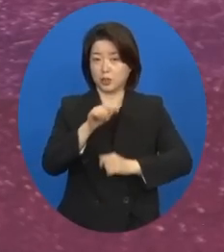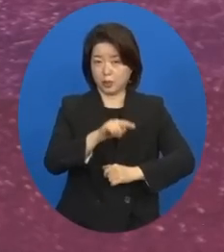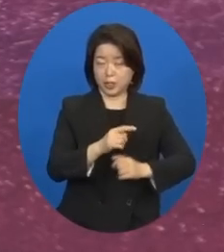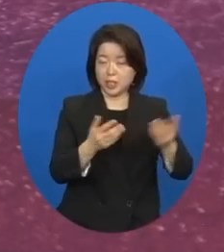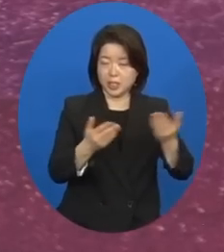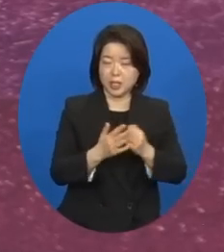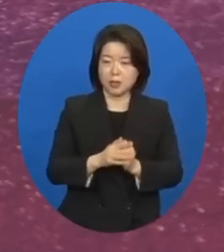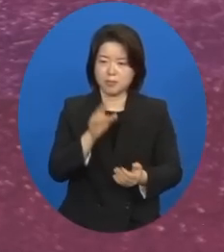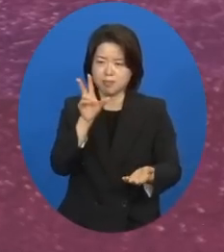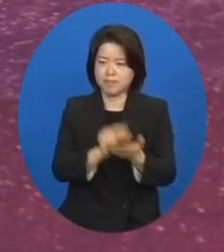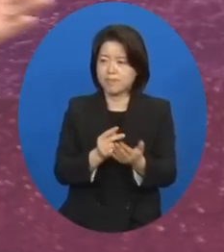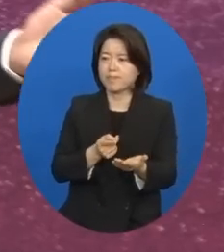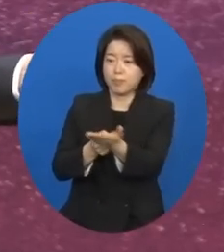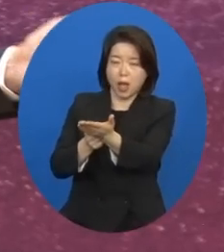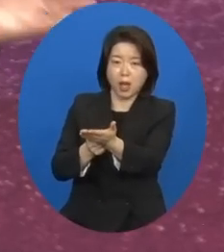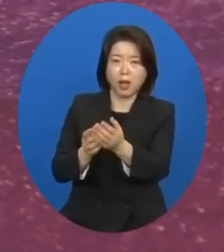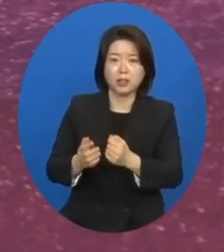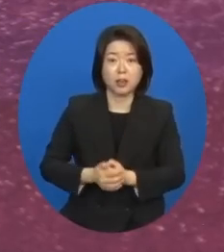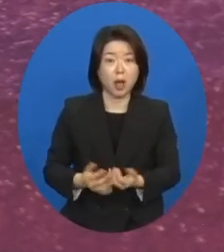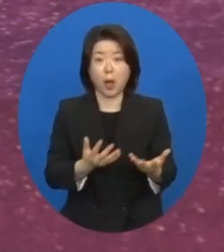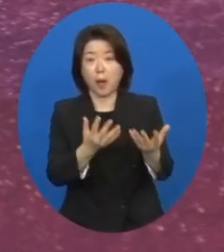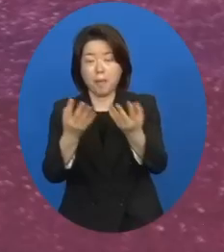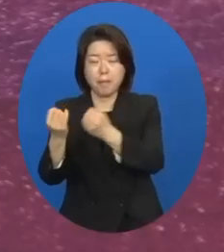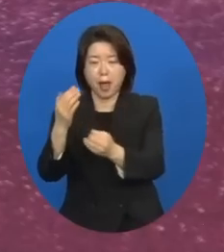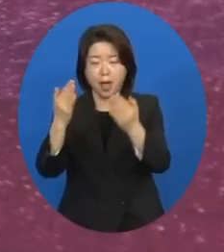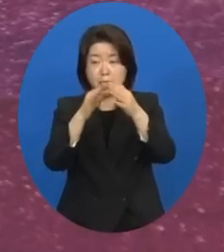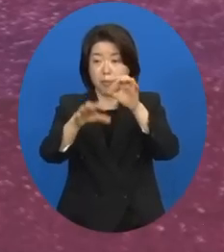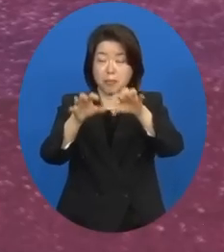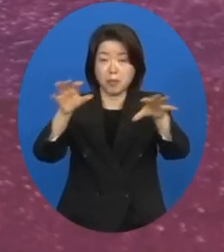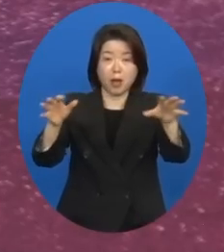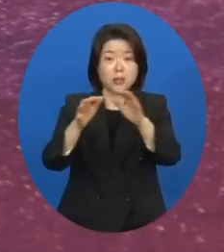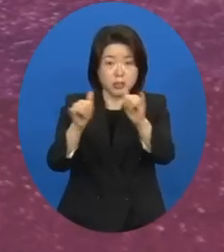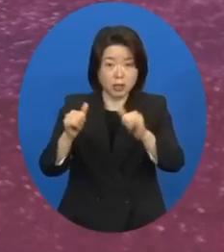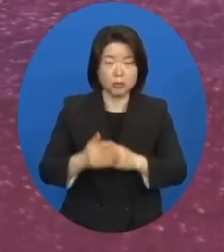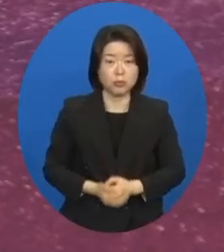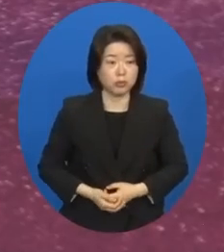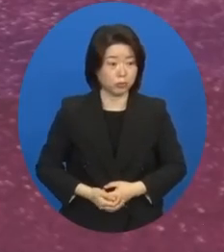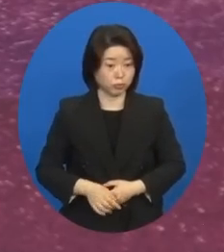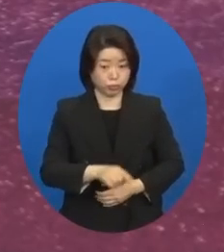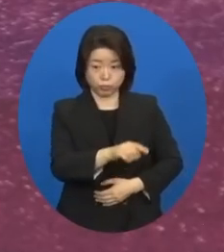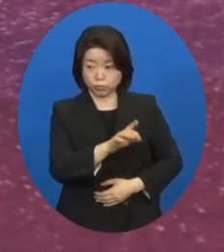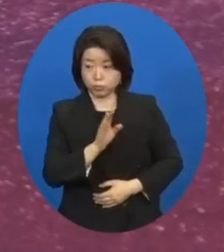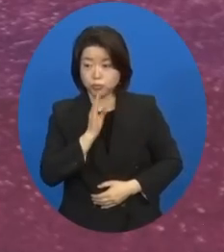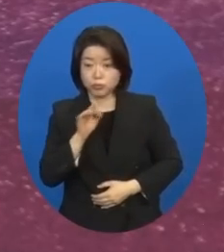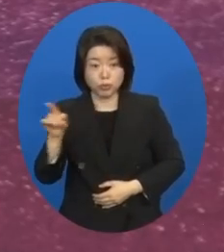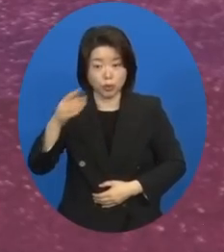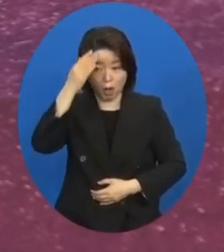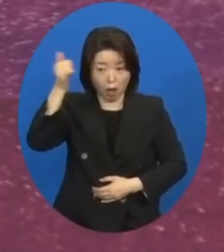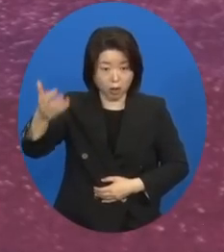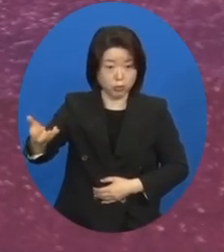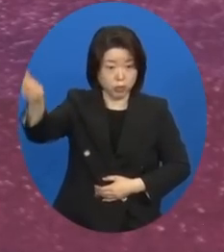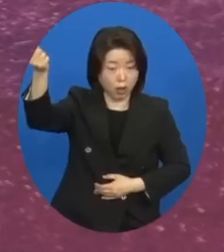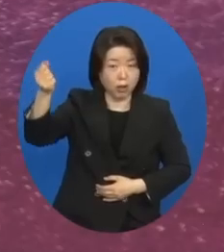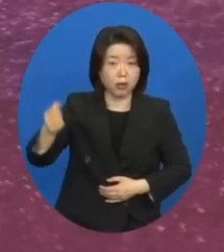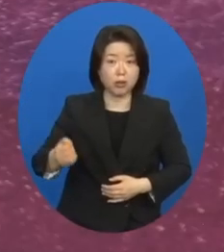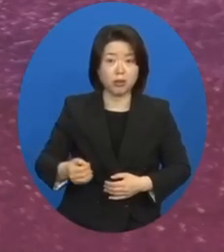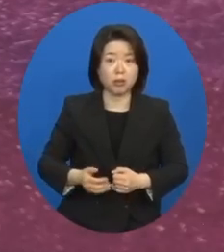제기를 하니까 많은 이 마을 사람들이 당연히 이 어르신 땅이니까